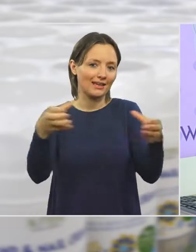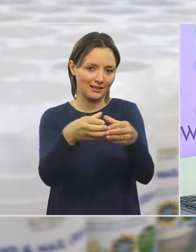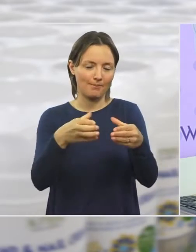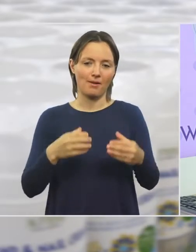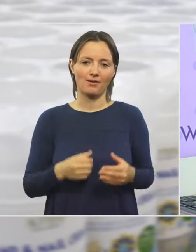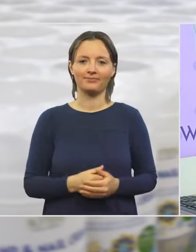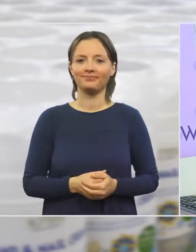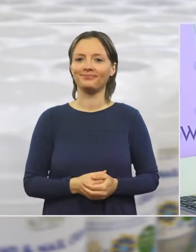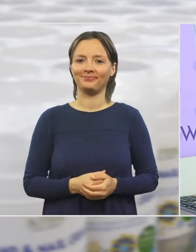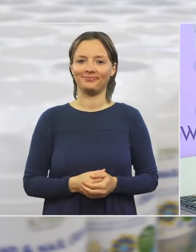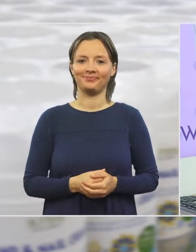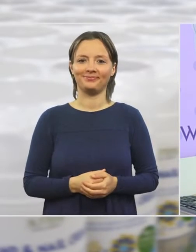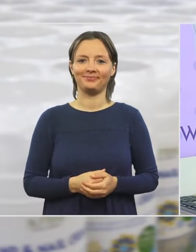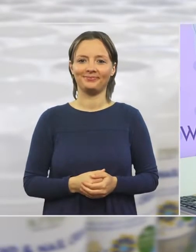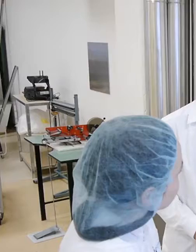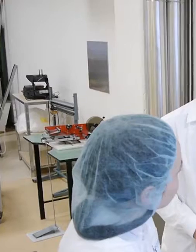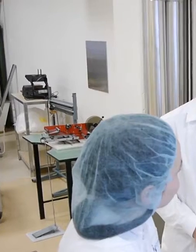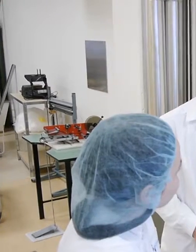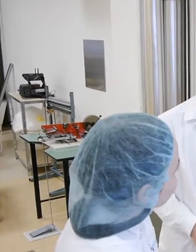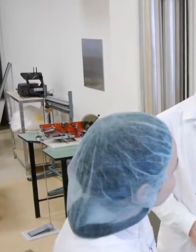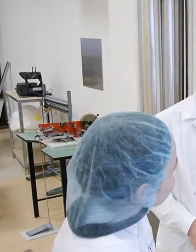v delovno ekipo.